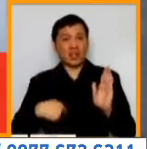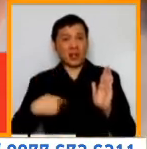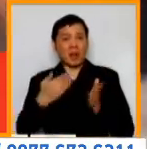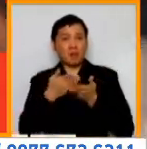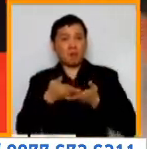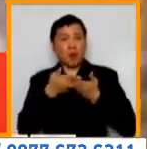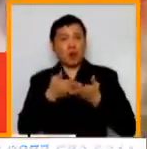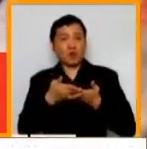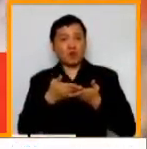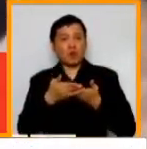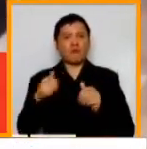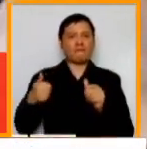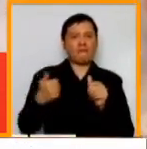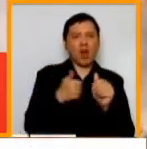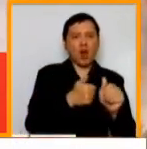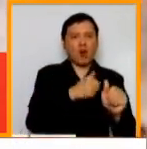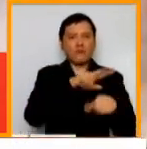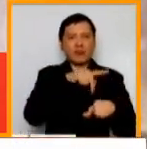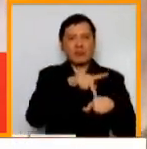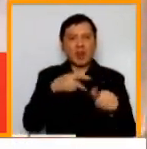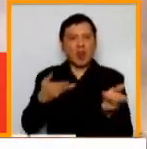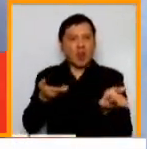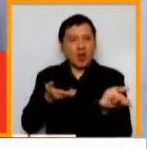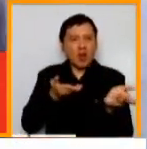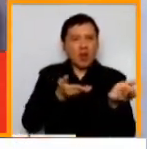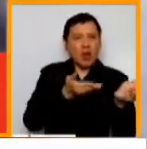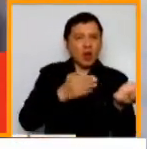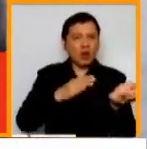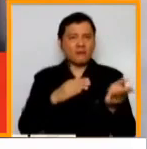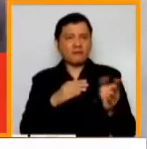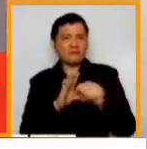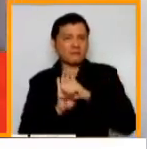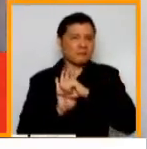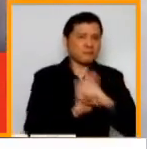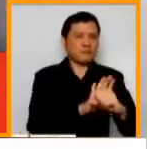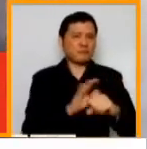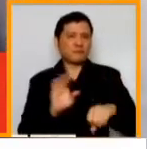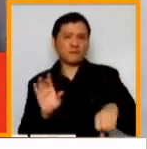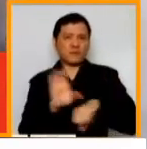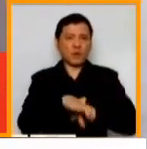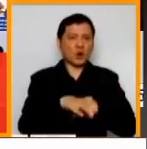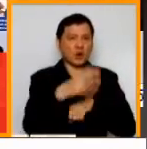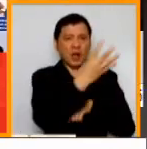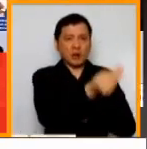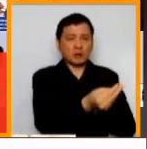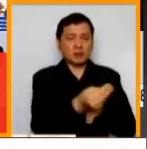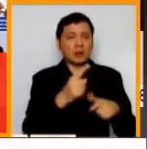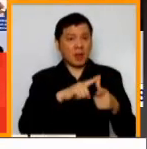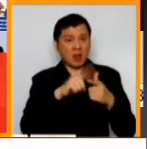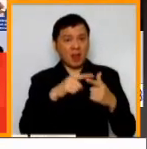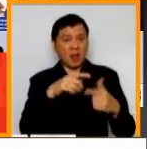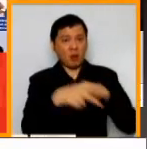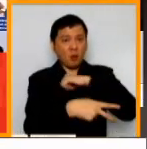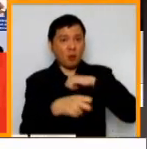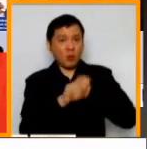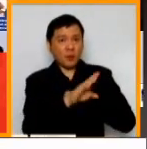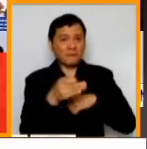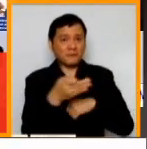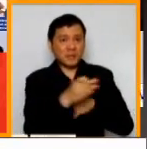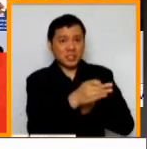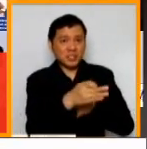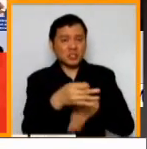mangisda. Kinukuha rin daw ang kanilang mga napangisda kapalit ng noodles at isang boteng alak. Tuwing madaling araw po,